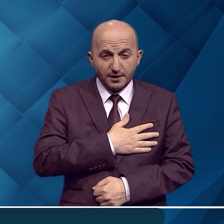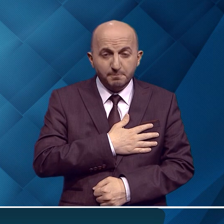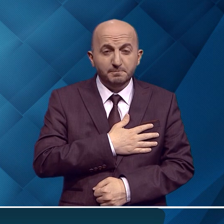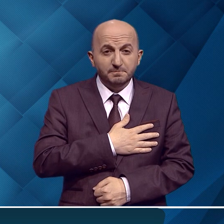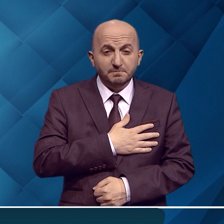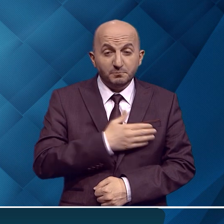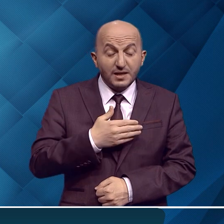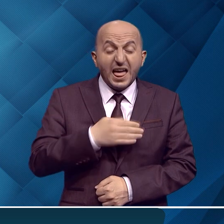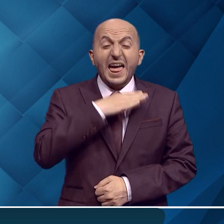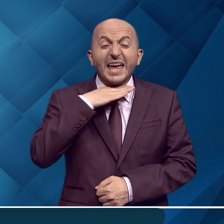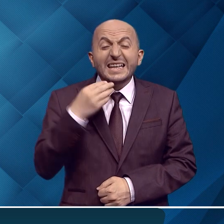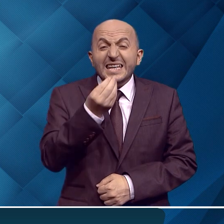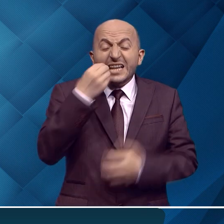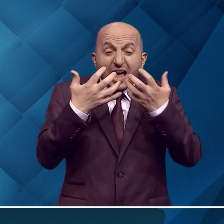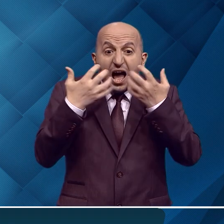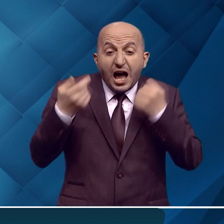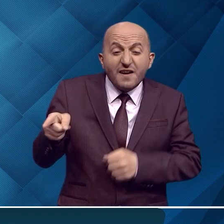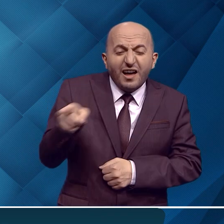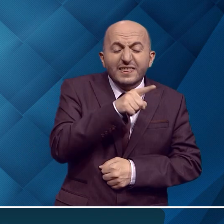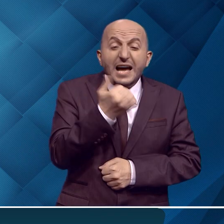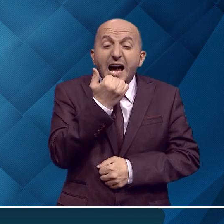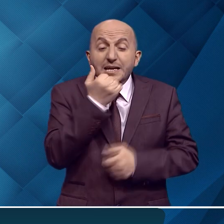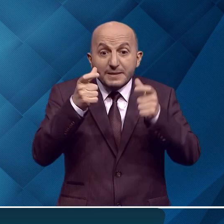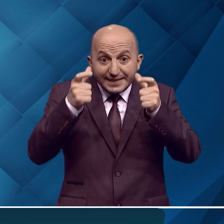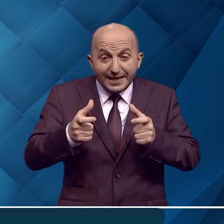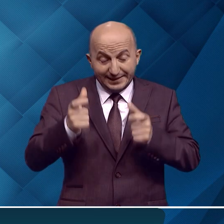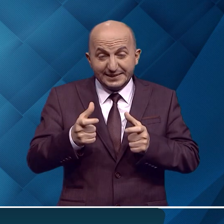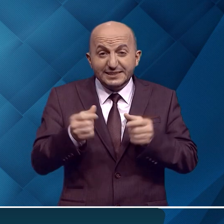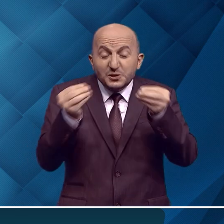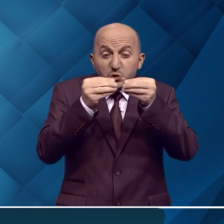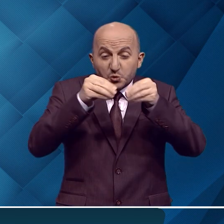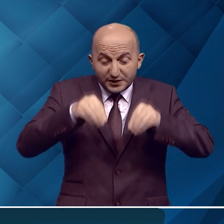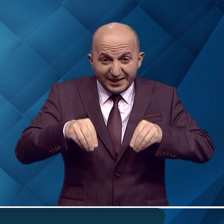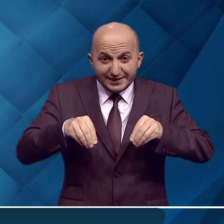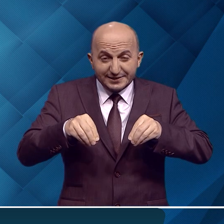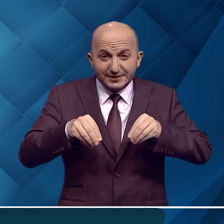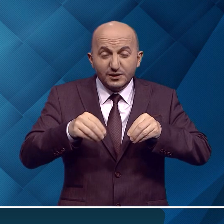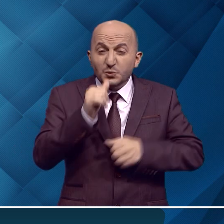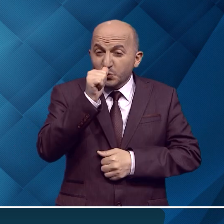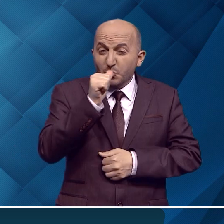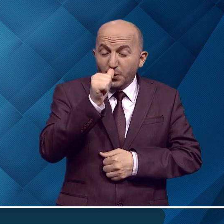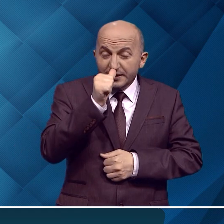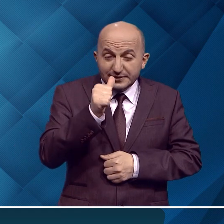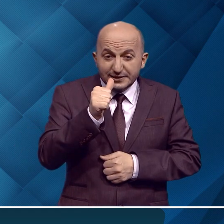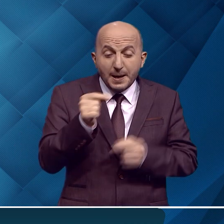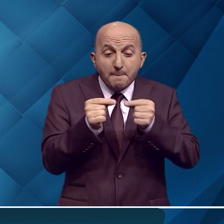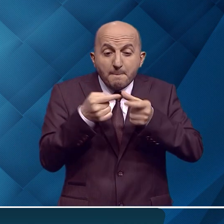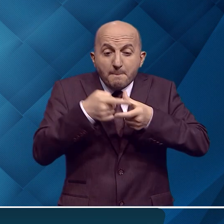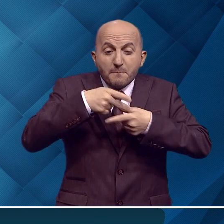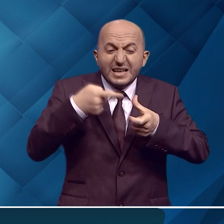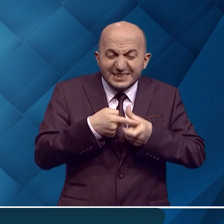sallallahu aleyhi ve sellem eti yenen hayvanların cinsel organlarının, yumurtalarının, dübürlerinin,